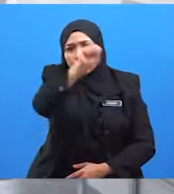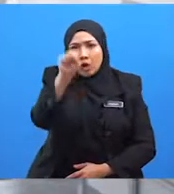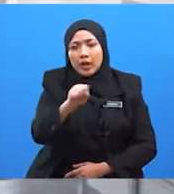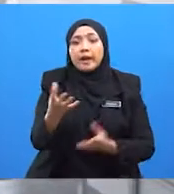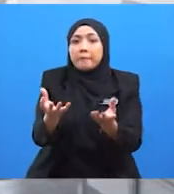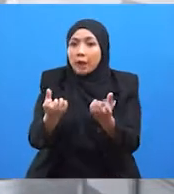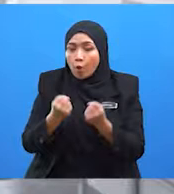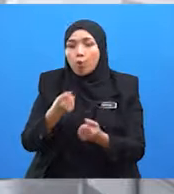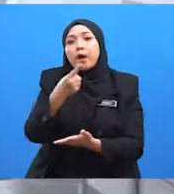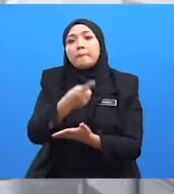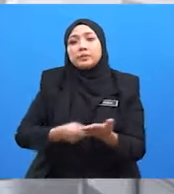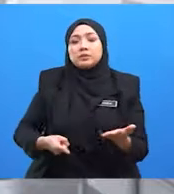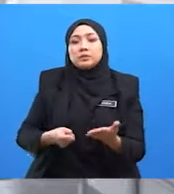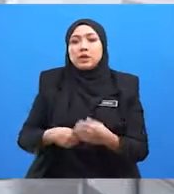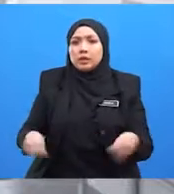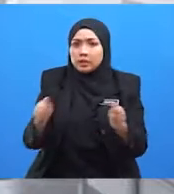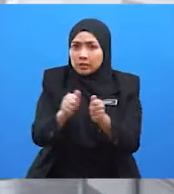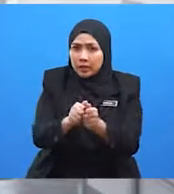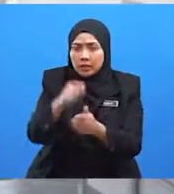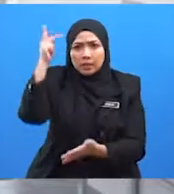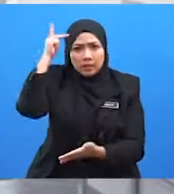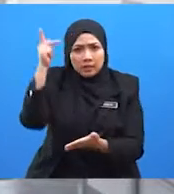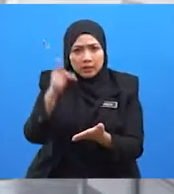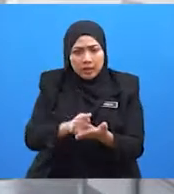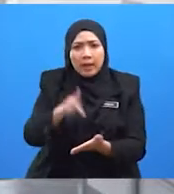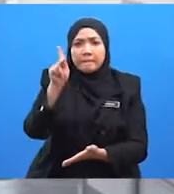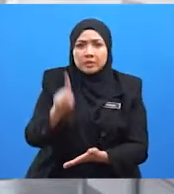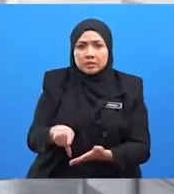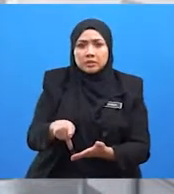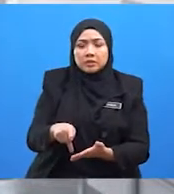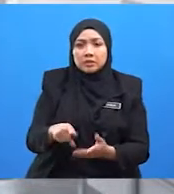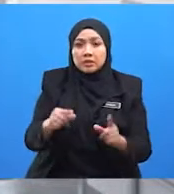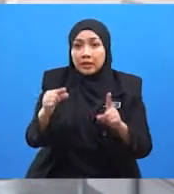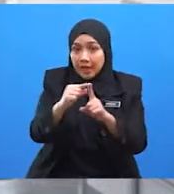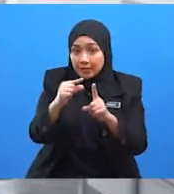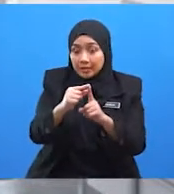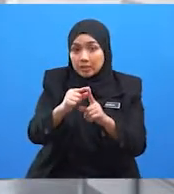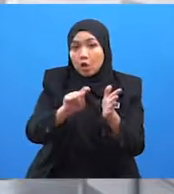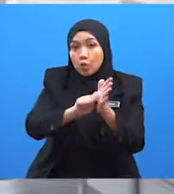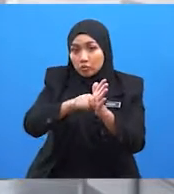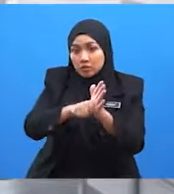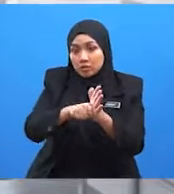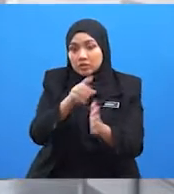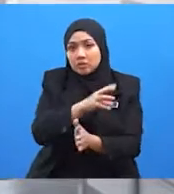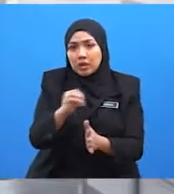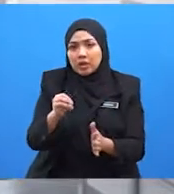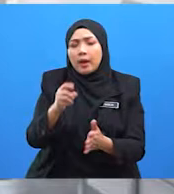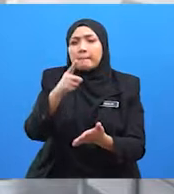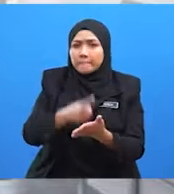soalan dengan mengenal pasti kata kunci dan kehendak soalan.